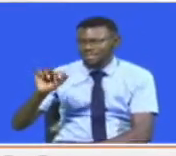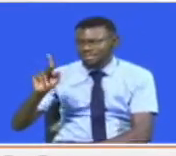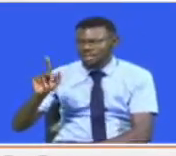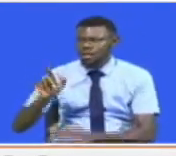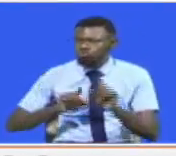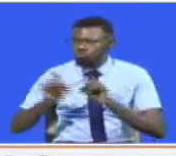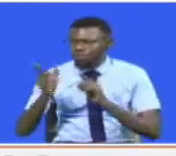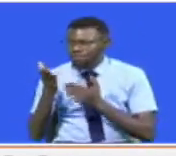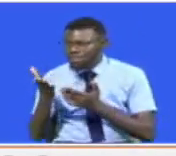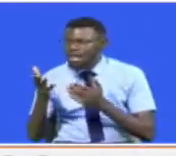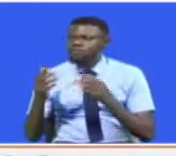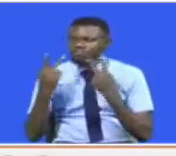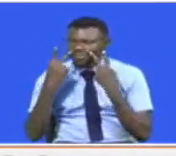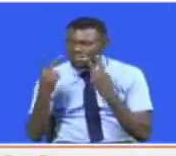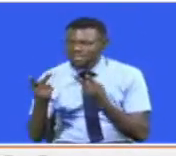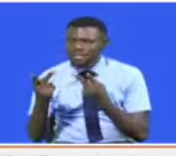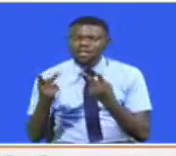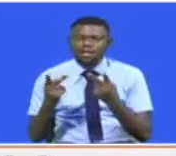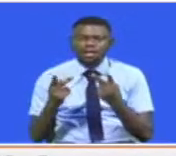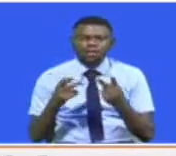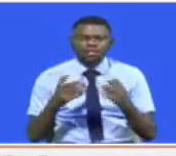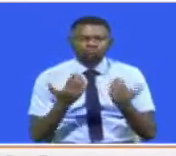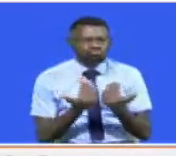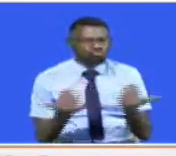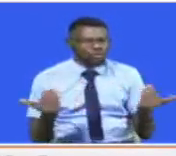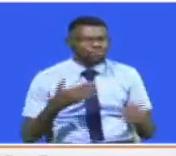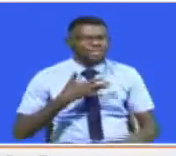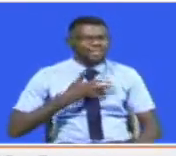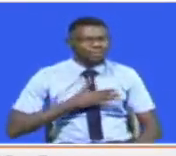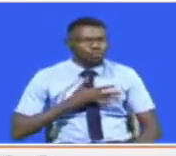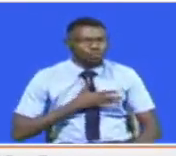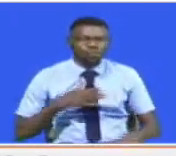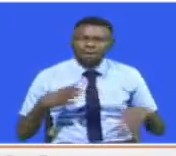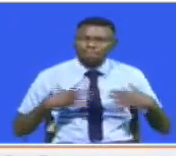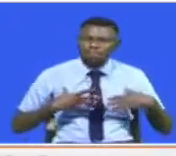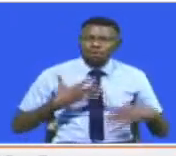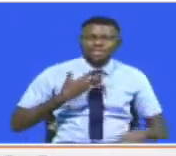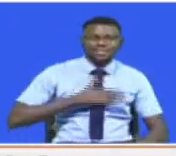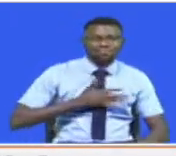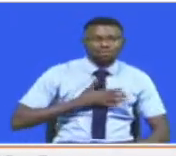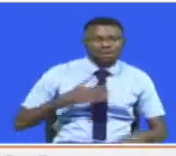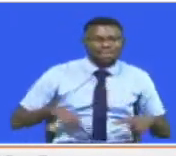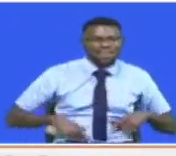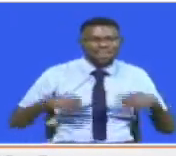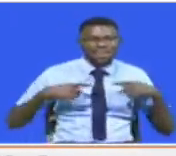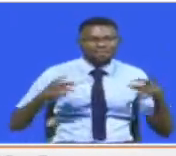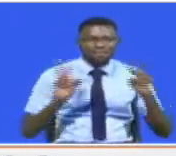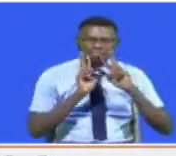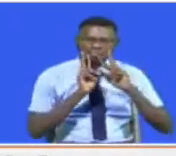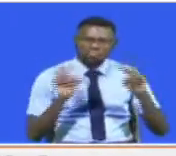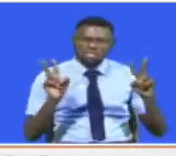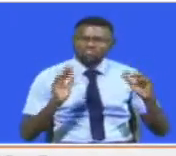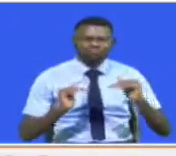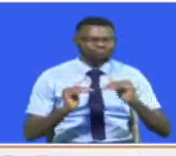atahakikisha mtoto wa Msamburu, mwananchi wa Samburu, anaishi kwa amani